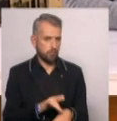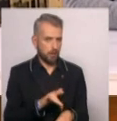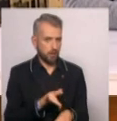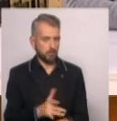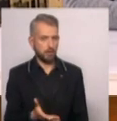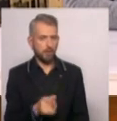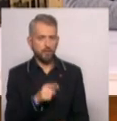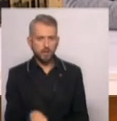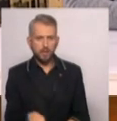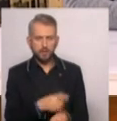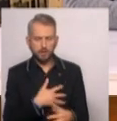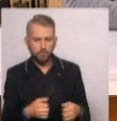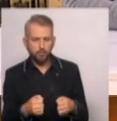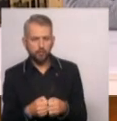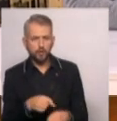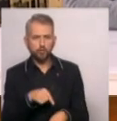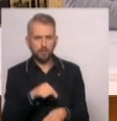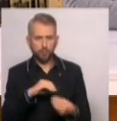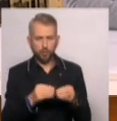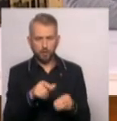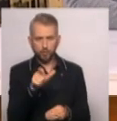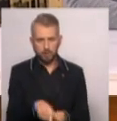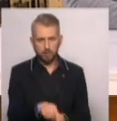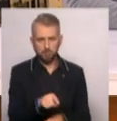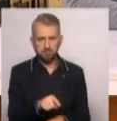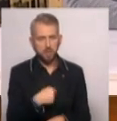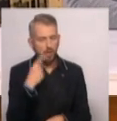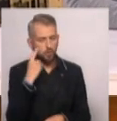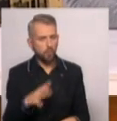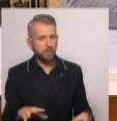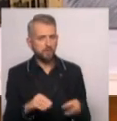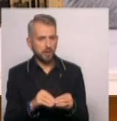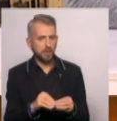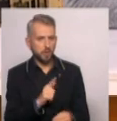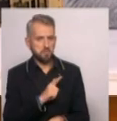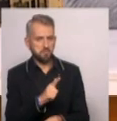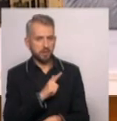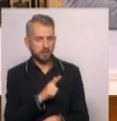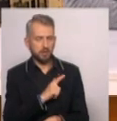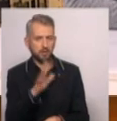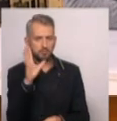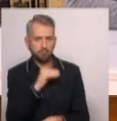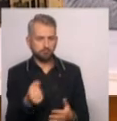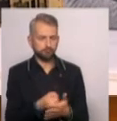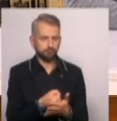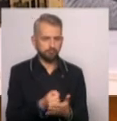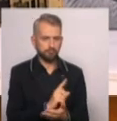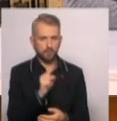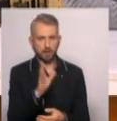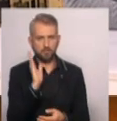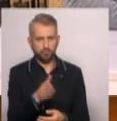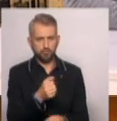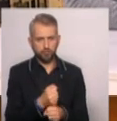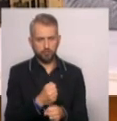ну, принципово і чутливо до проблем людина. Я думаю, що спільно ми обов'язково доможемось того, що там будуть